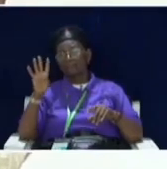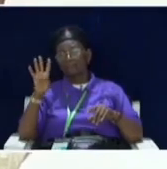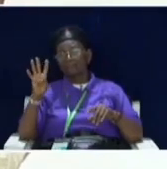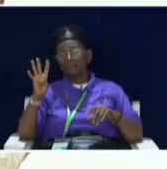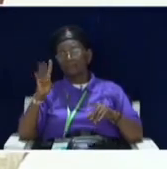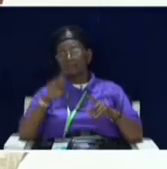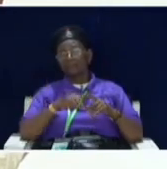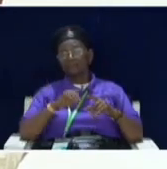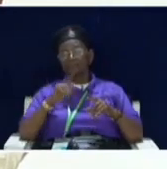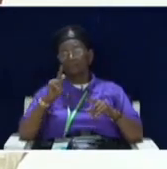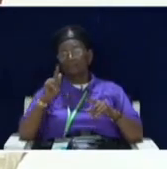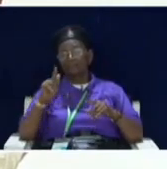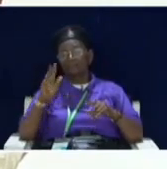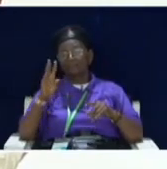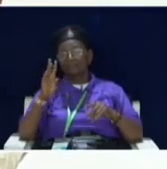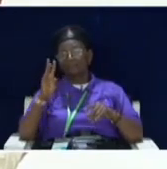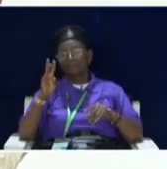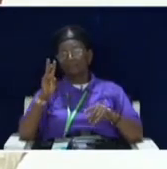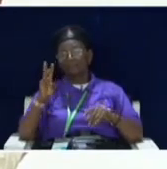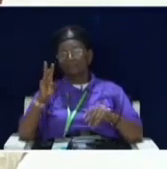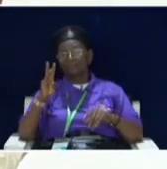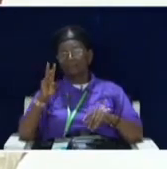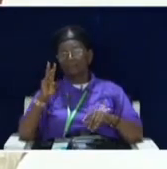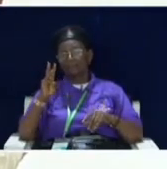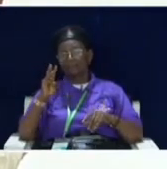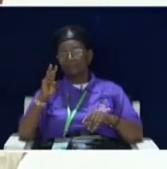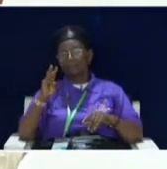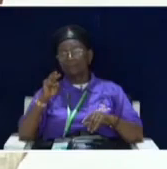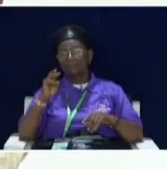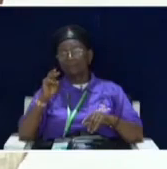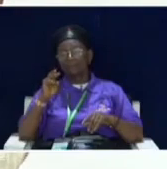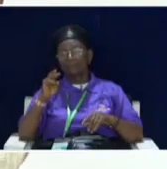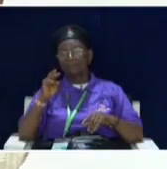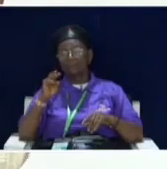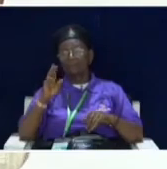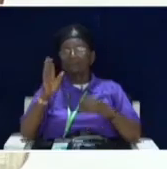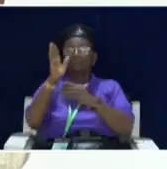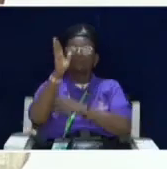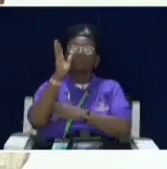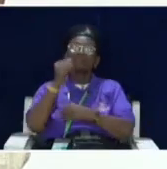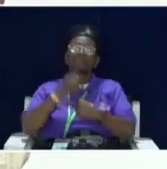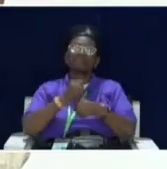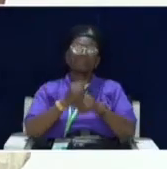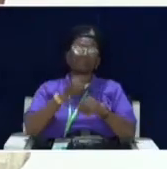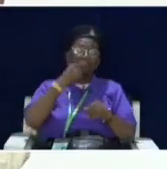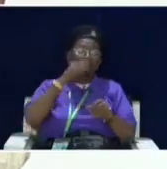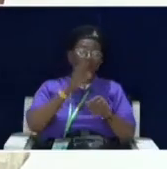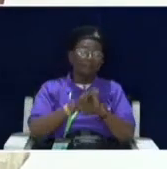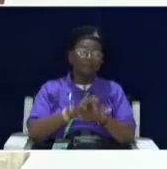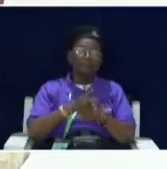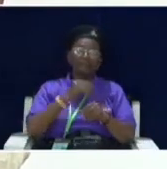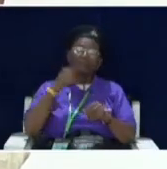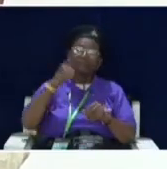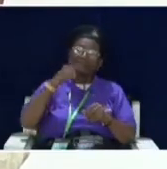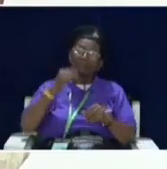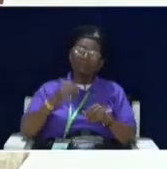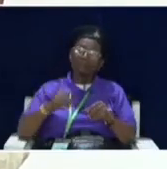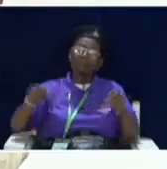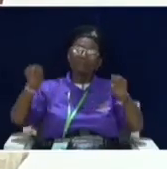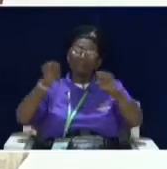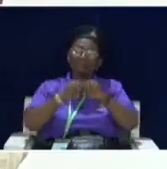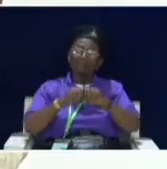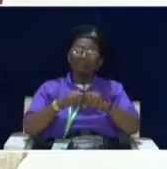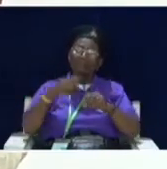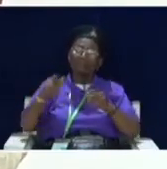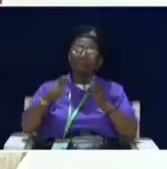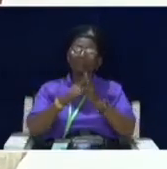Ẹsẹ̀ ìkẹrìnlélógún dé ìkẹrìndínlọ́gbọ̀n. God made a promise. Ọlọ́run ṣèlérí. He said, "Even the lawful captive